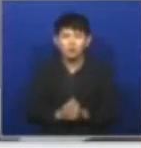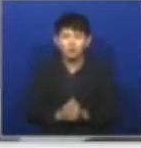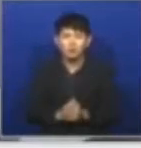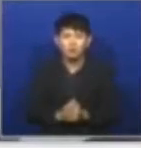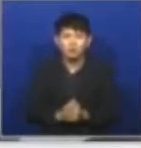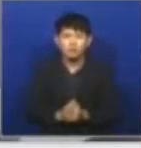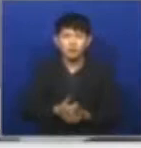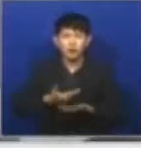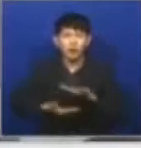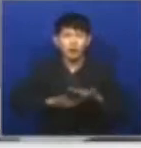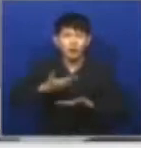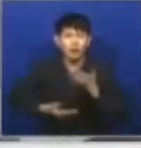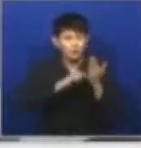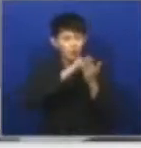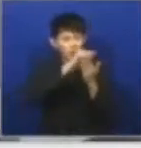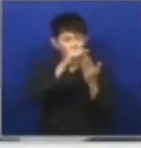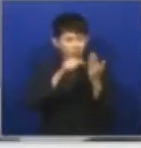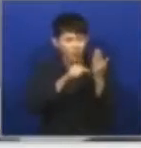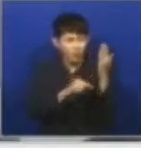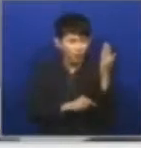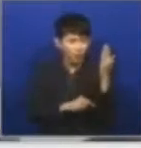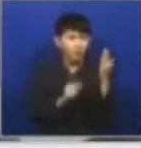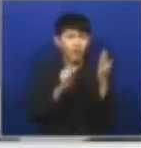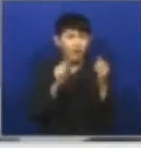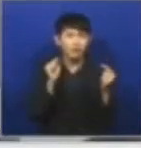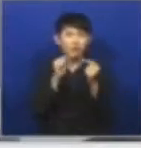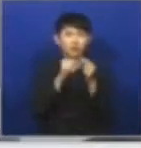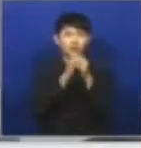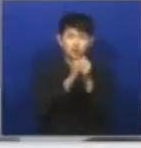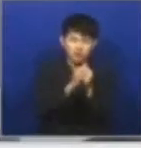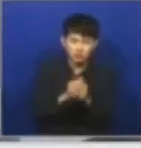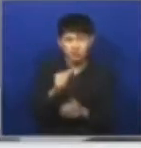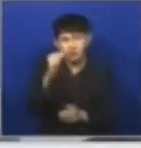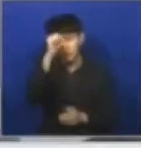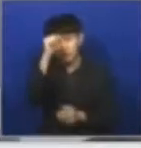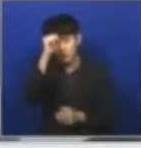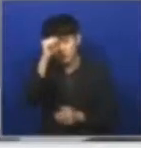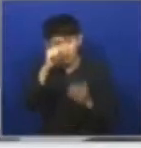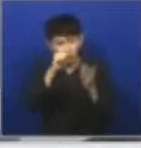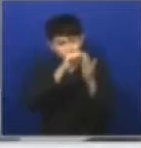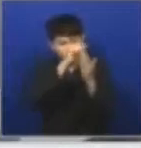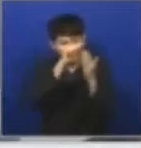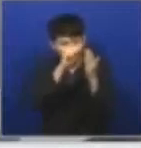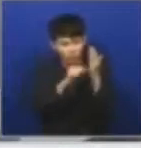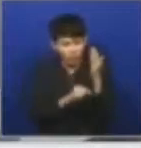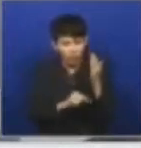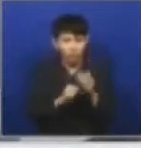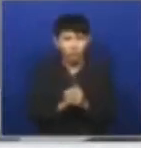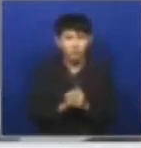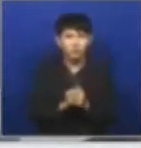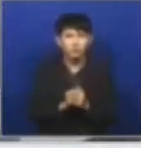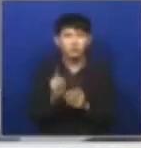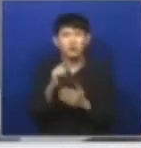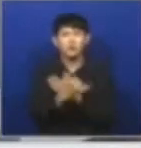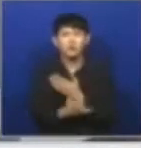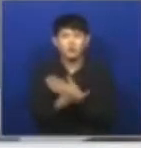การค้าชายแดนจะทะลุไปยังจีนอินเดียจากแม่สอดจากกิ่วผาวอกเชียงใหม่จะทะลุไปยังลัดฉาน